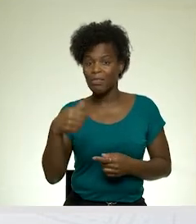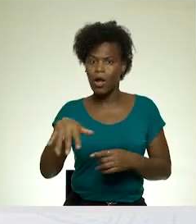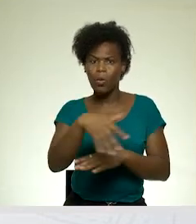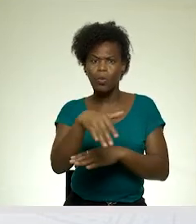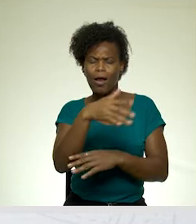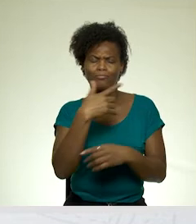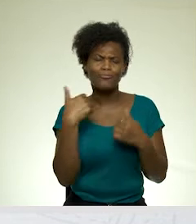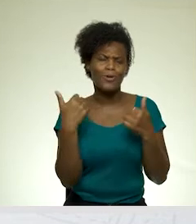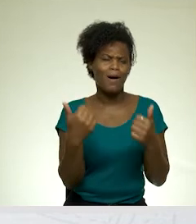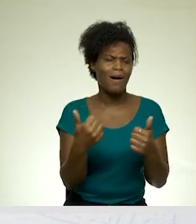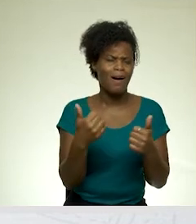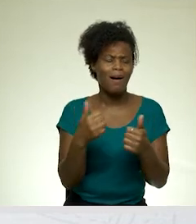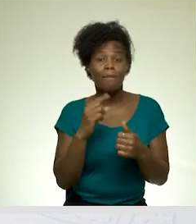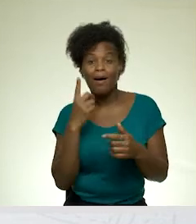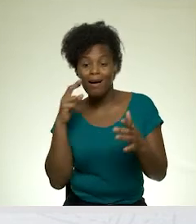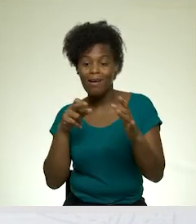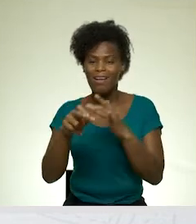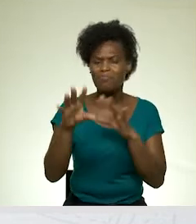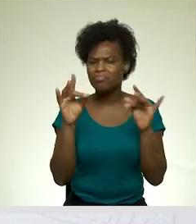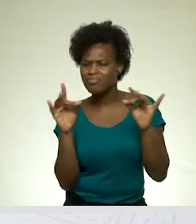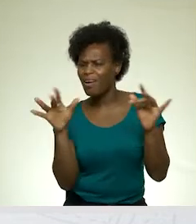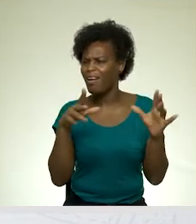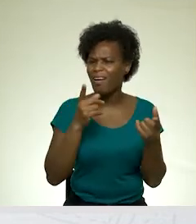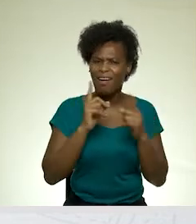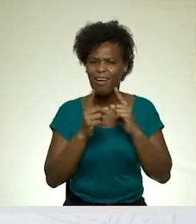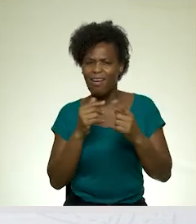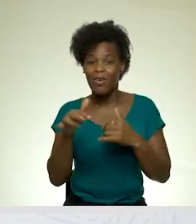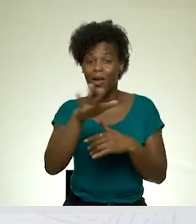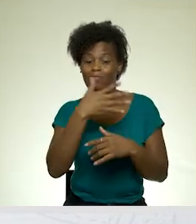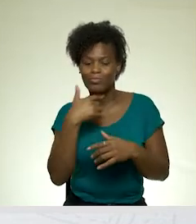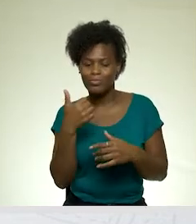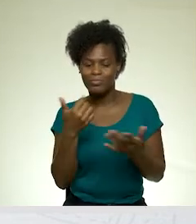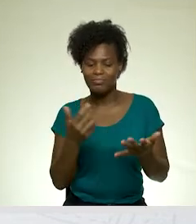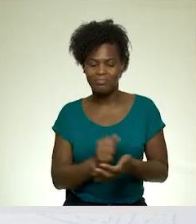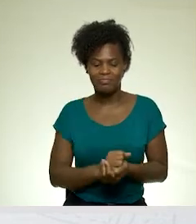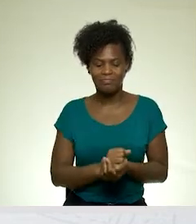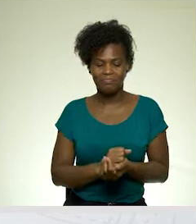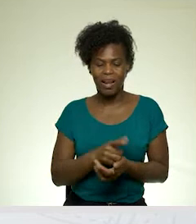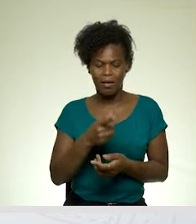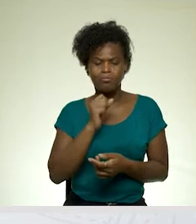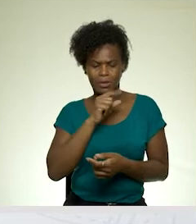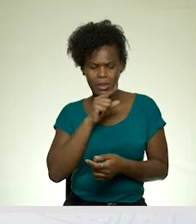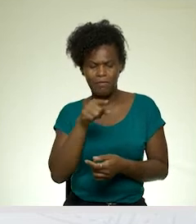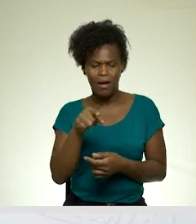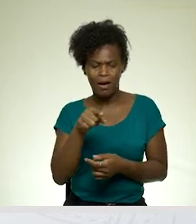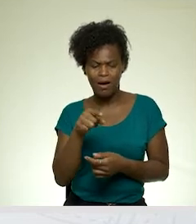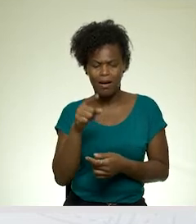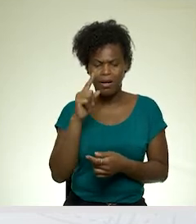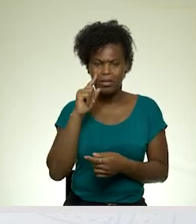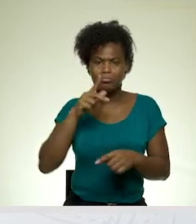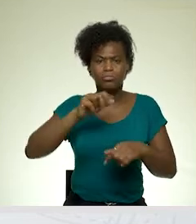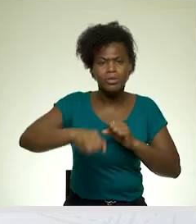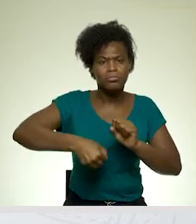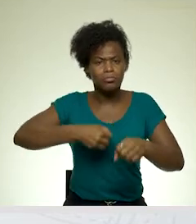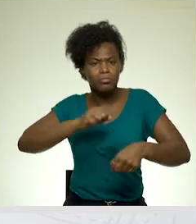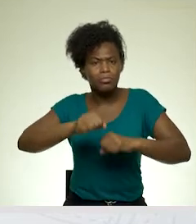très agréable pour aller se balader lorsqu'il fait beau. Il est possible de faire du vélo